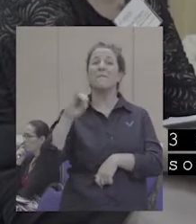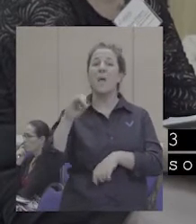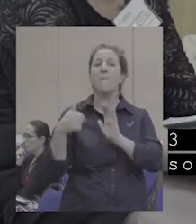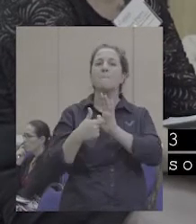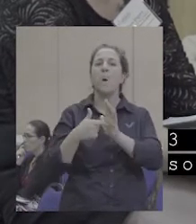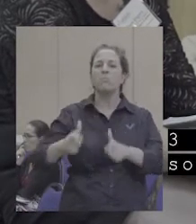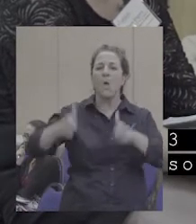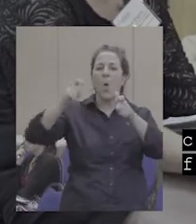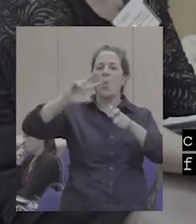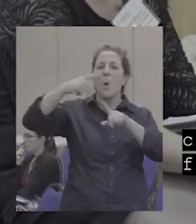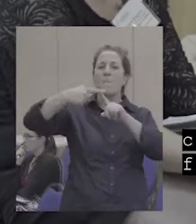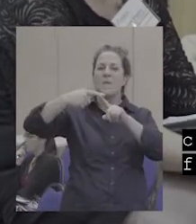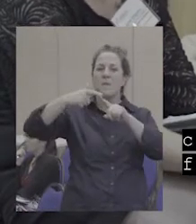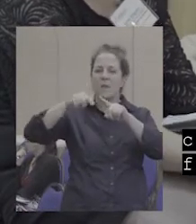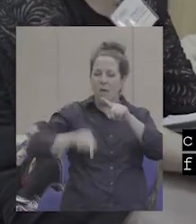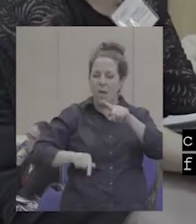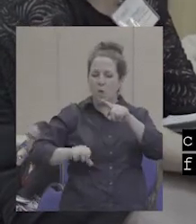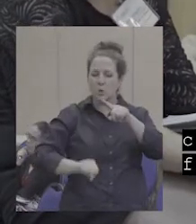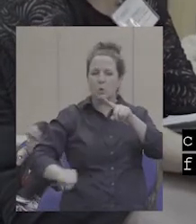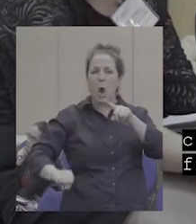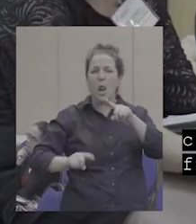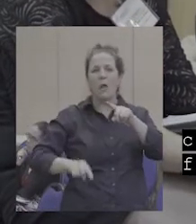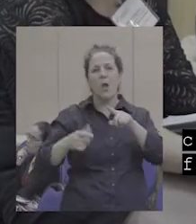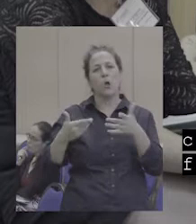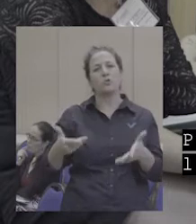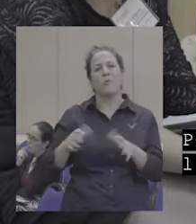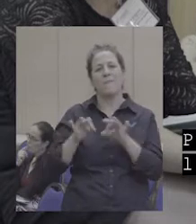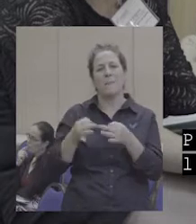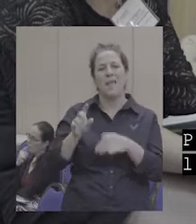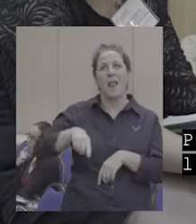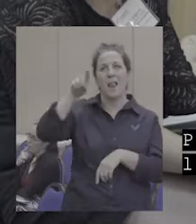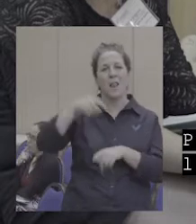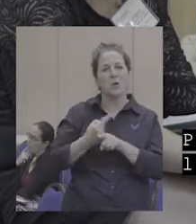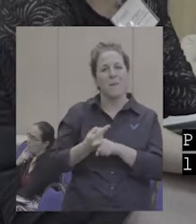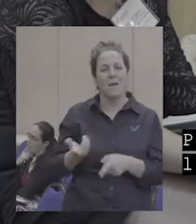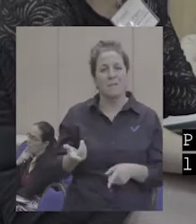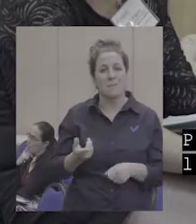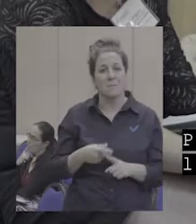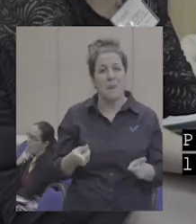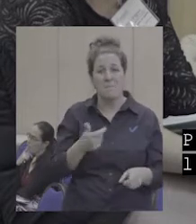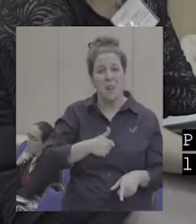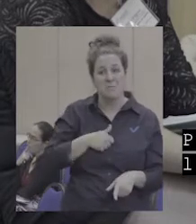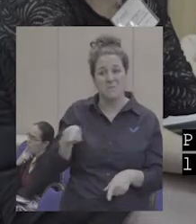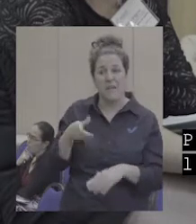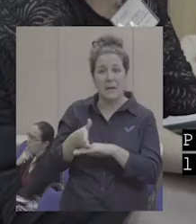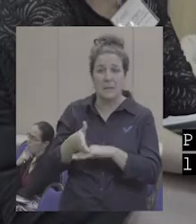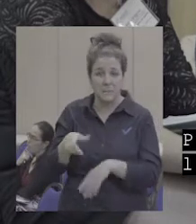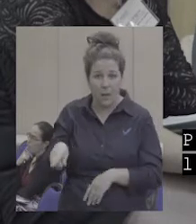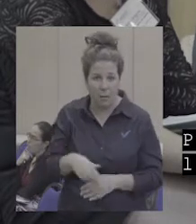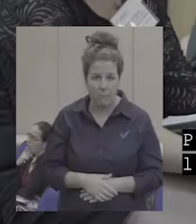avec des demi-sous-sols, c'est souvent des logements familiaux. Puis malheureusement, l'accessibilité là-dedans,